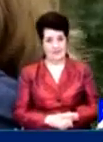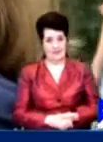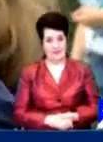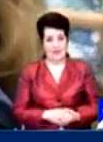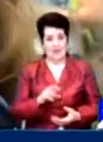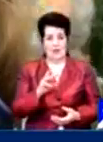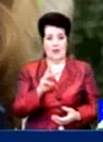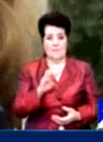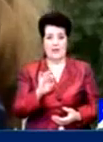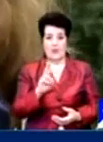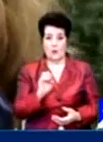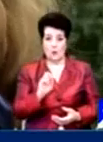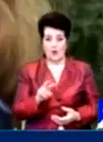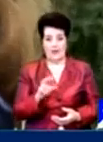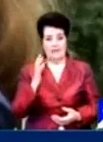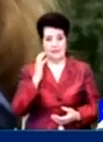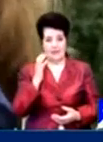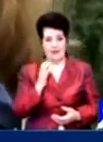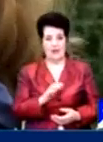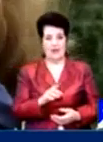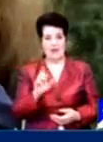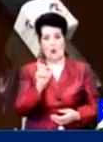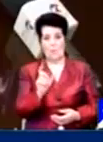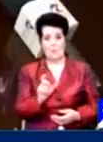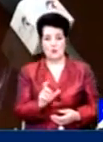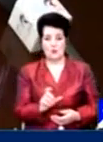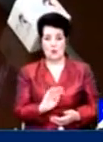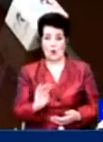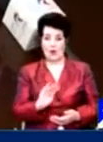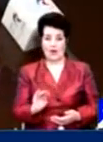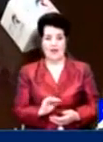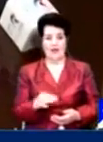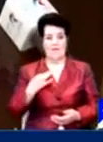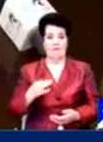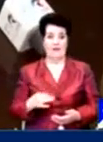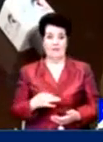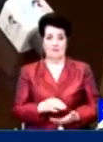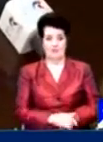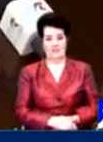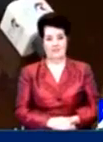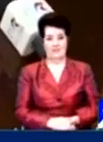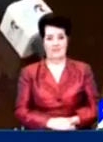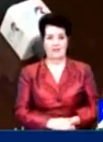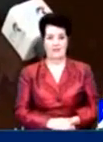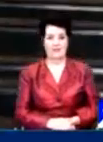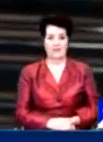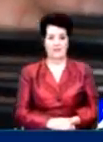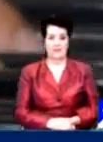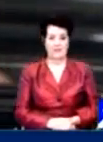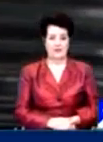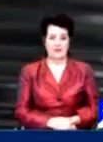Micul Negru de Claude Debussy, compozitor francez, și Frédéric Chopin,